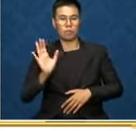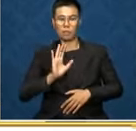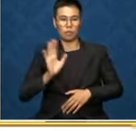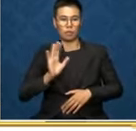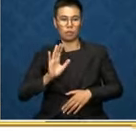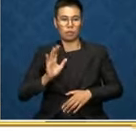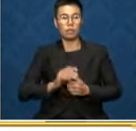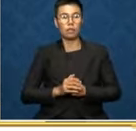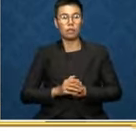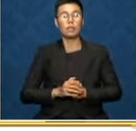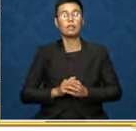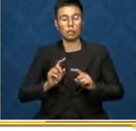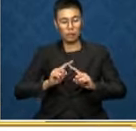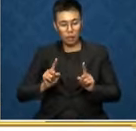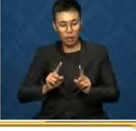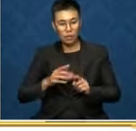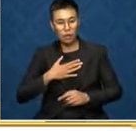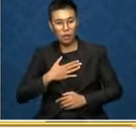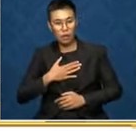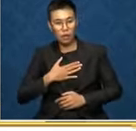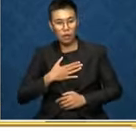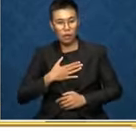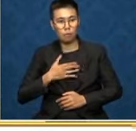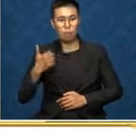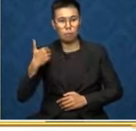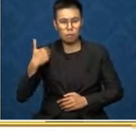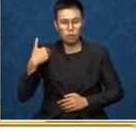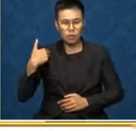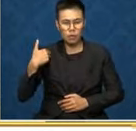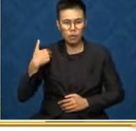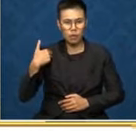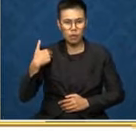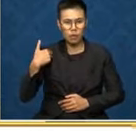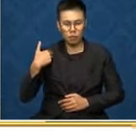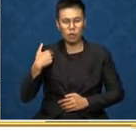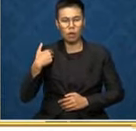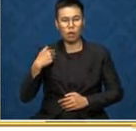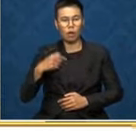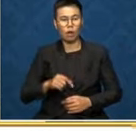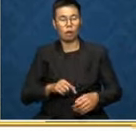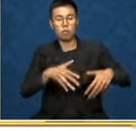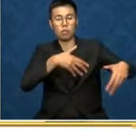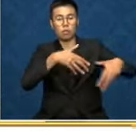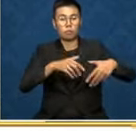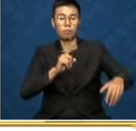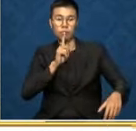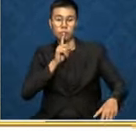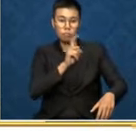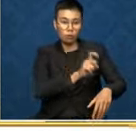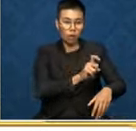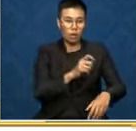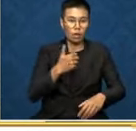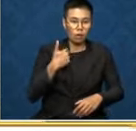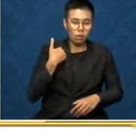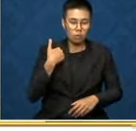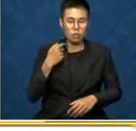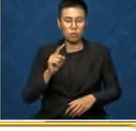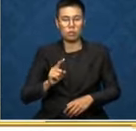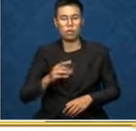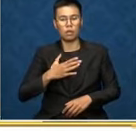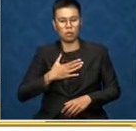รัฐธรรมนูญแต่ดิฉันไม่เห็นด้วยกับเพราะว่ามีข้อกังขาต่อคำถามการทำประชามติที่ระบุไว้ดังรายละเอียดที่ดิฉัน